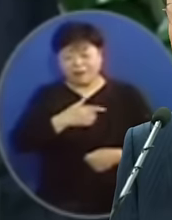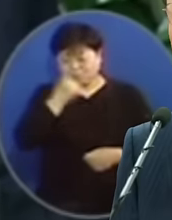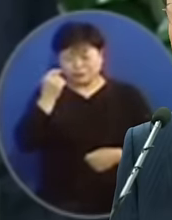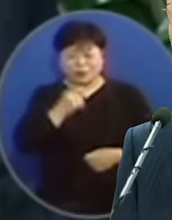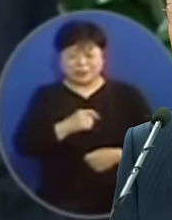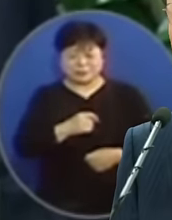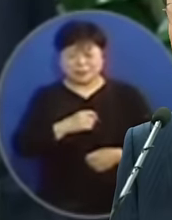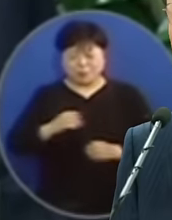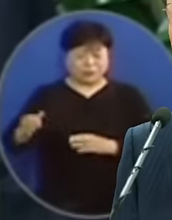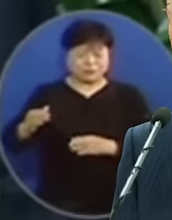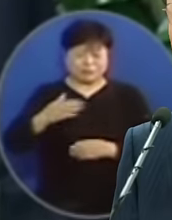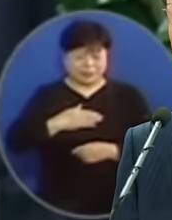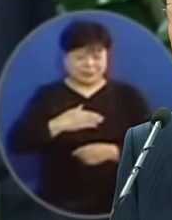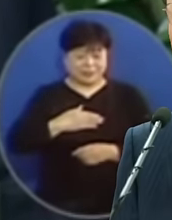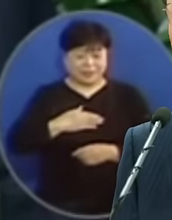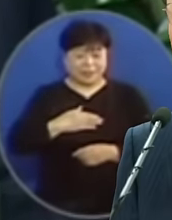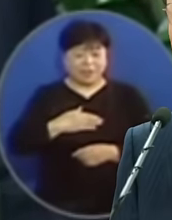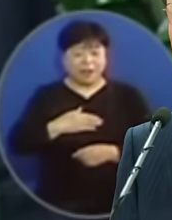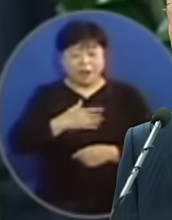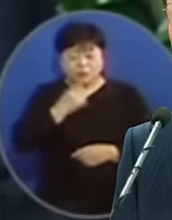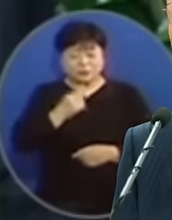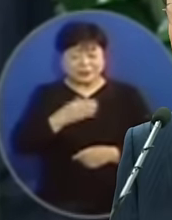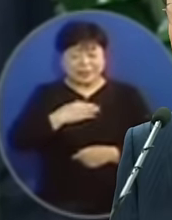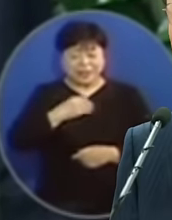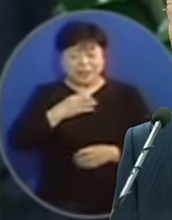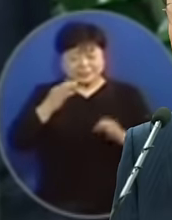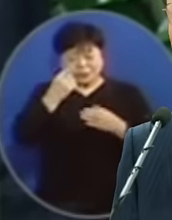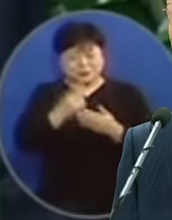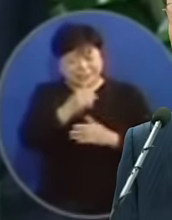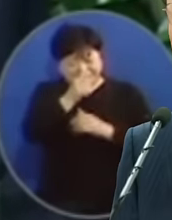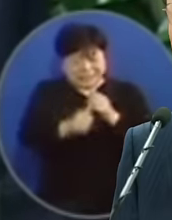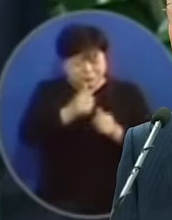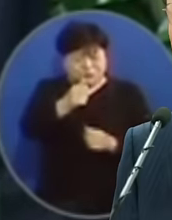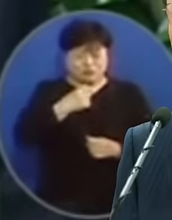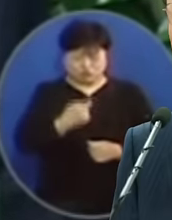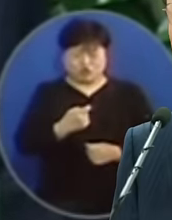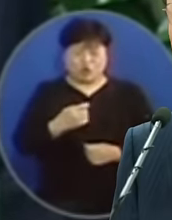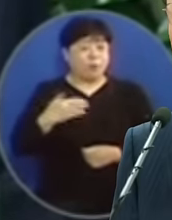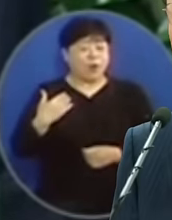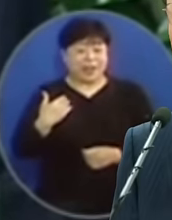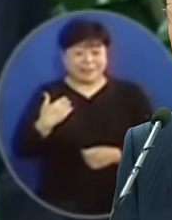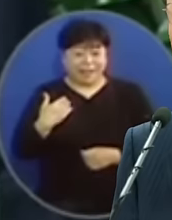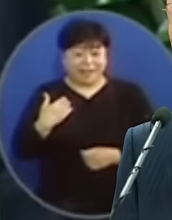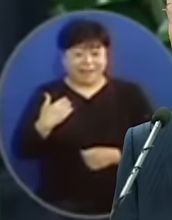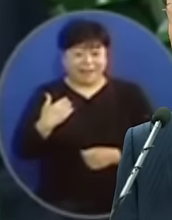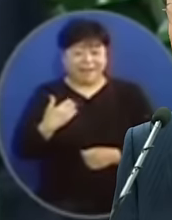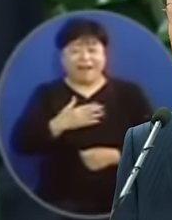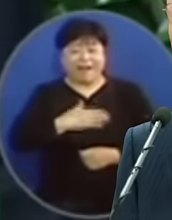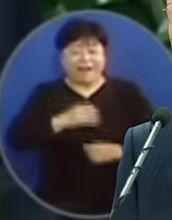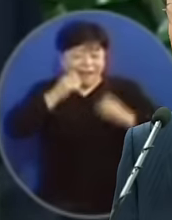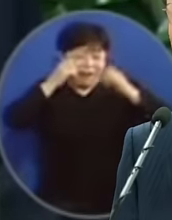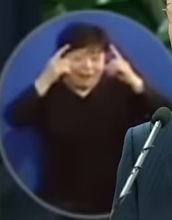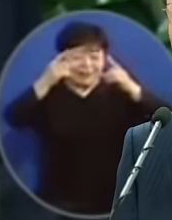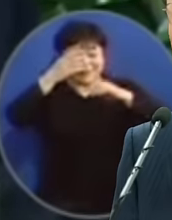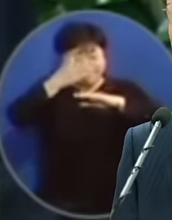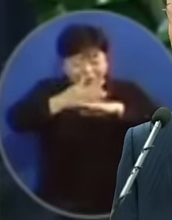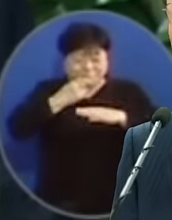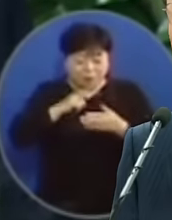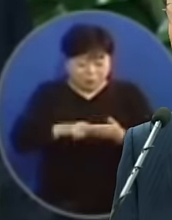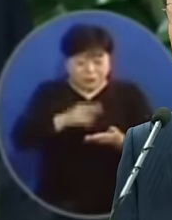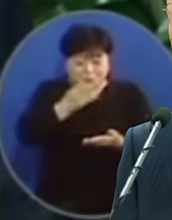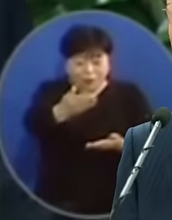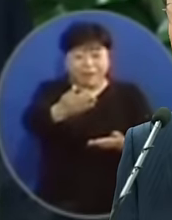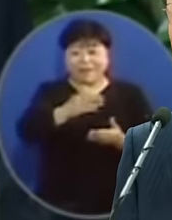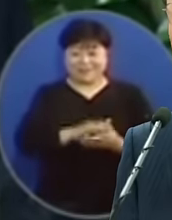버린 줄 알았는데 못난 놈을 찾아오시는 하나님인 줄 몰랐다. 잘난 사람 찾아오는 것이 아니라 못난 놈 찾아오는 하나님